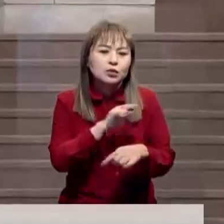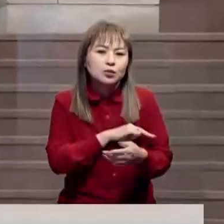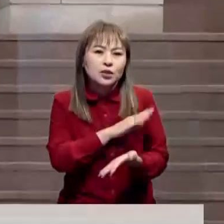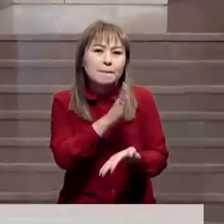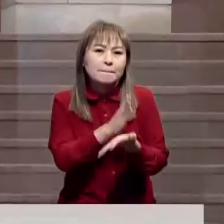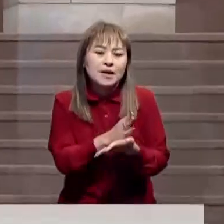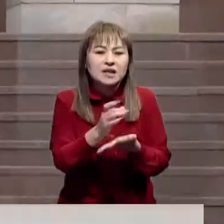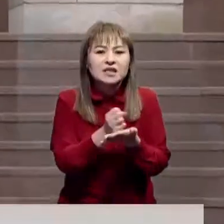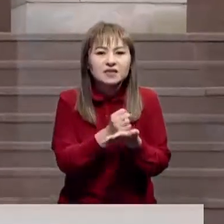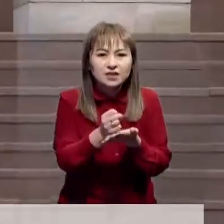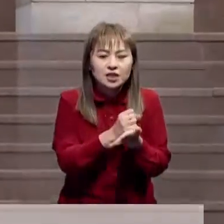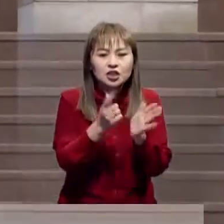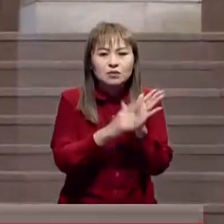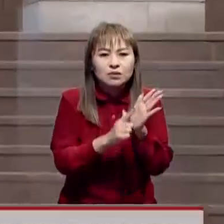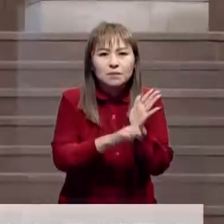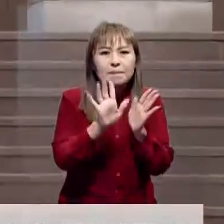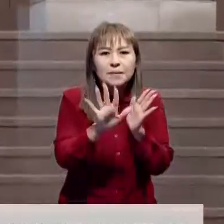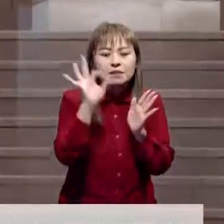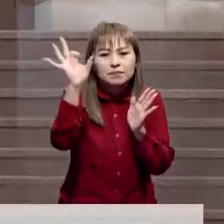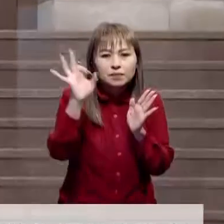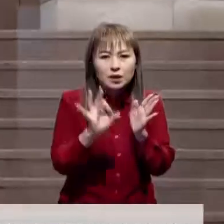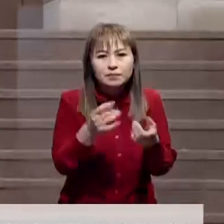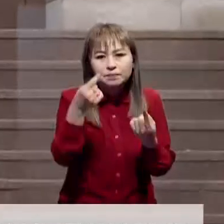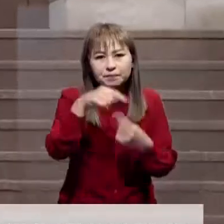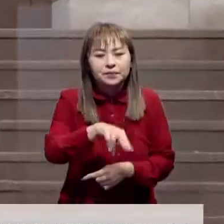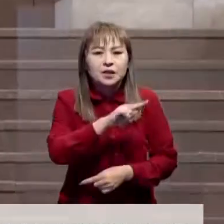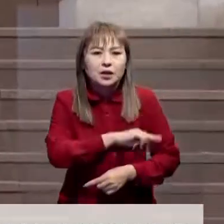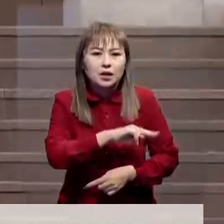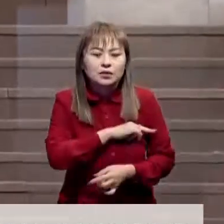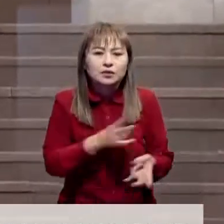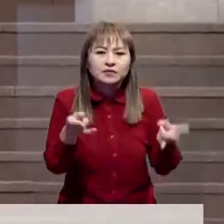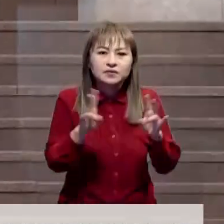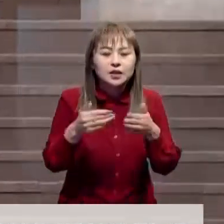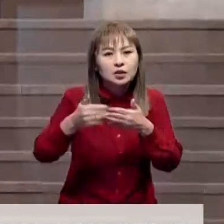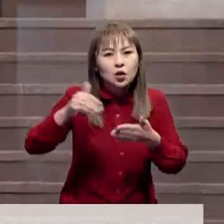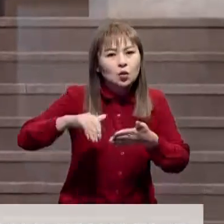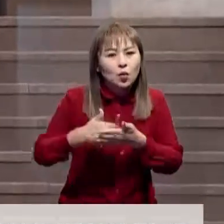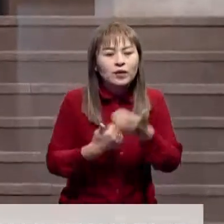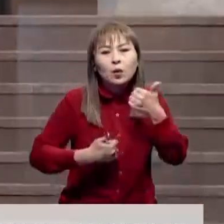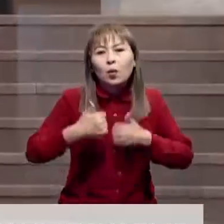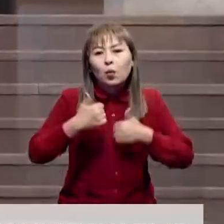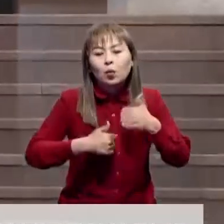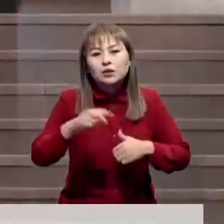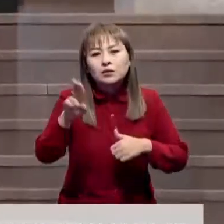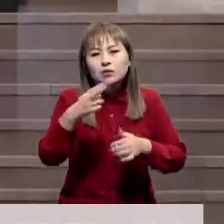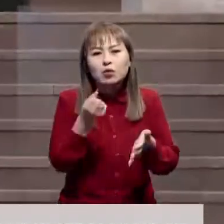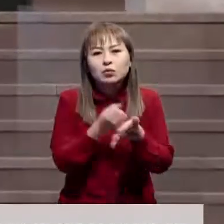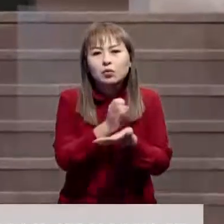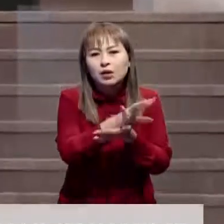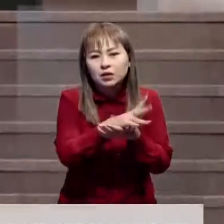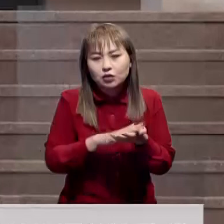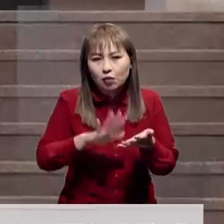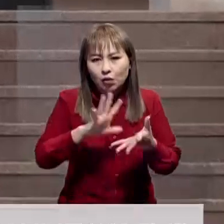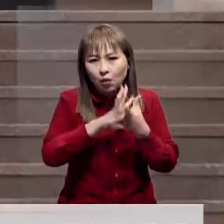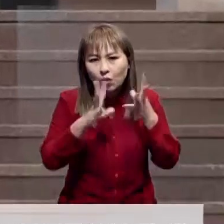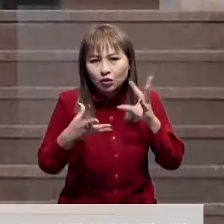Яғни резервистердің 75% лайықты жұмыспен қамтылды. Ал биылғы жаңа кезеңнің конкурсы 90 айына дейін жалғасады.